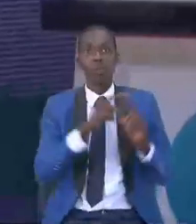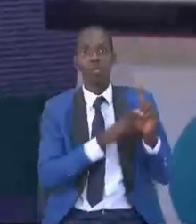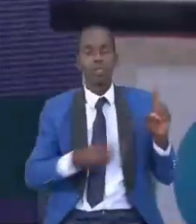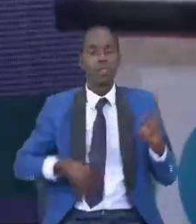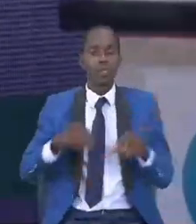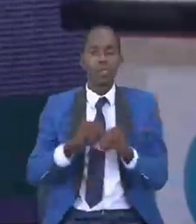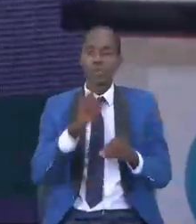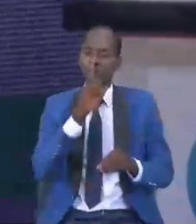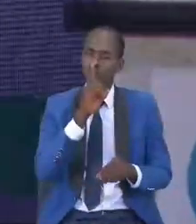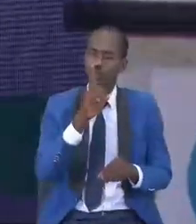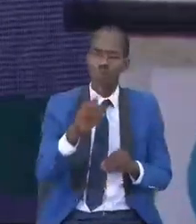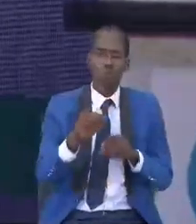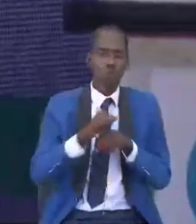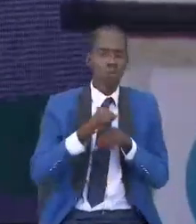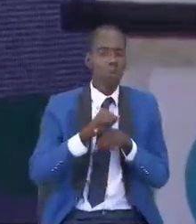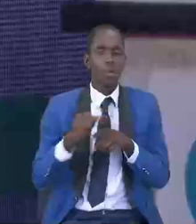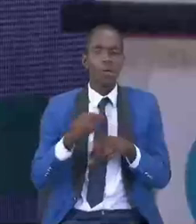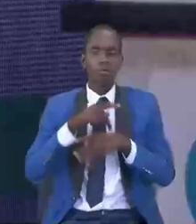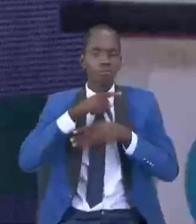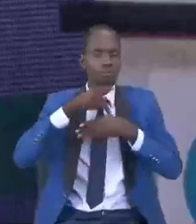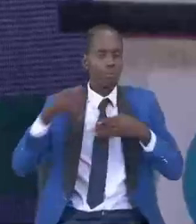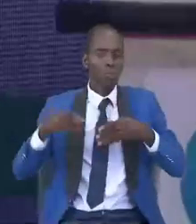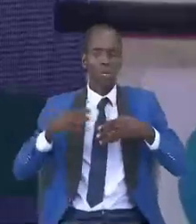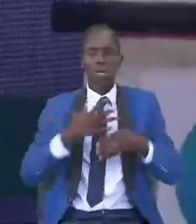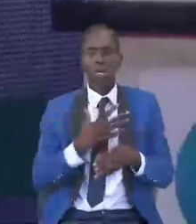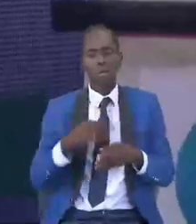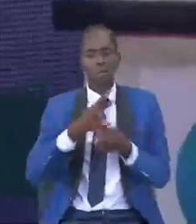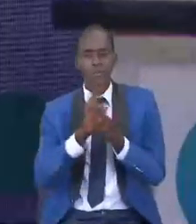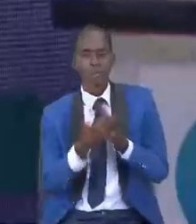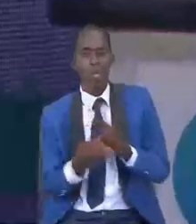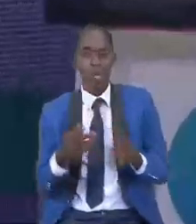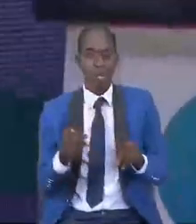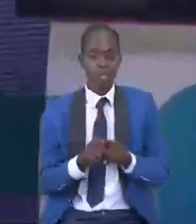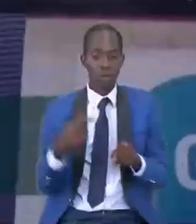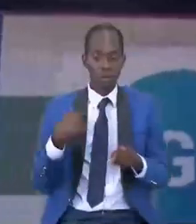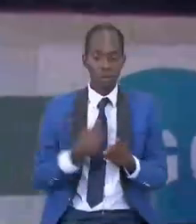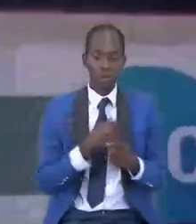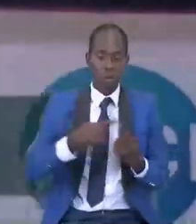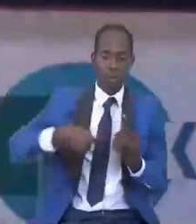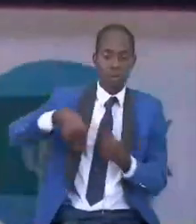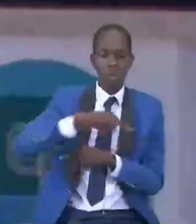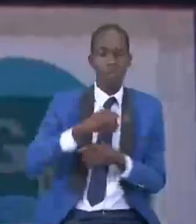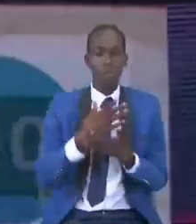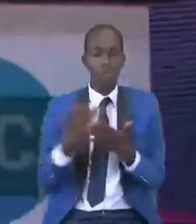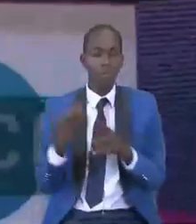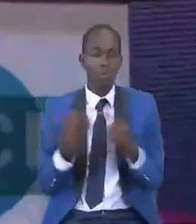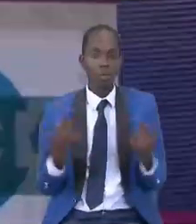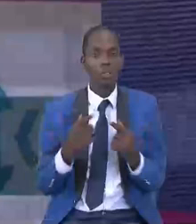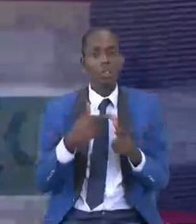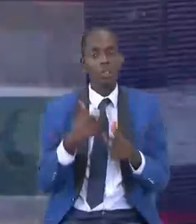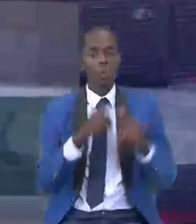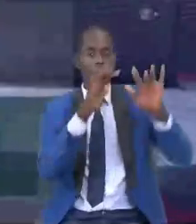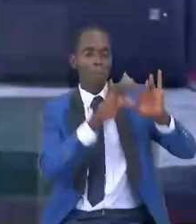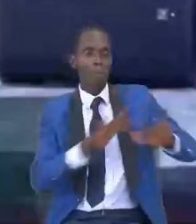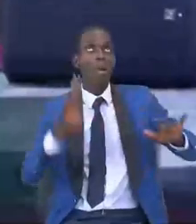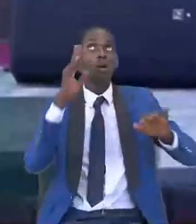dans la vraie confession pratique et dans la repentance. Et comme nous revenons, la miséricorde de Dieu viendra. En psaume